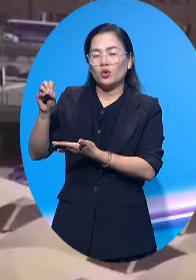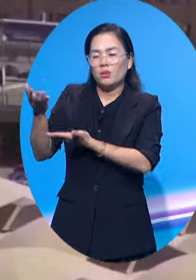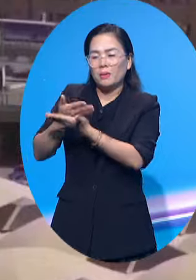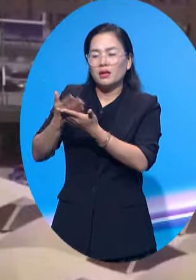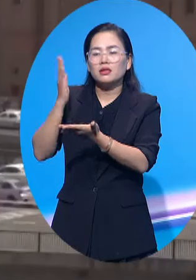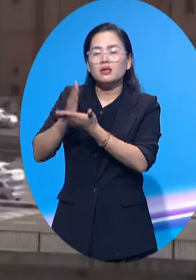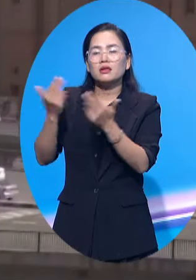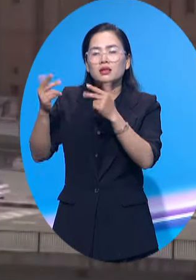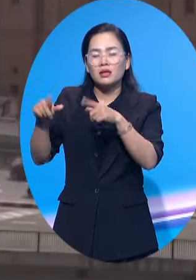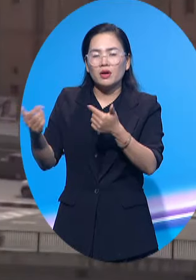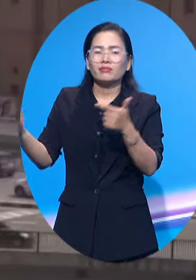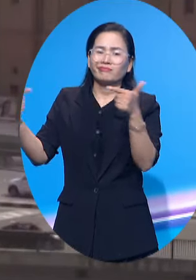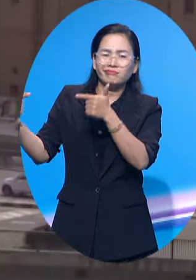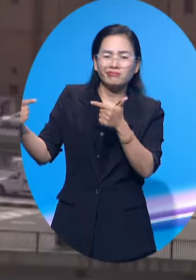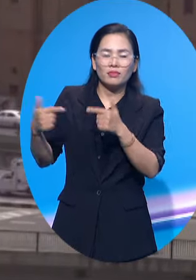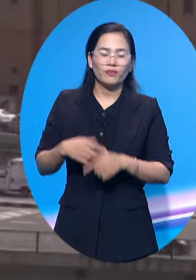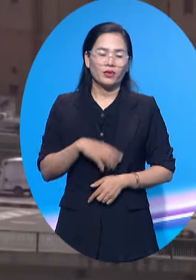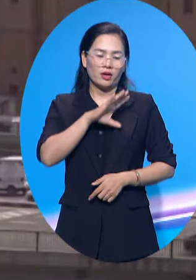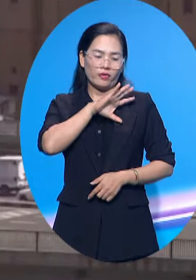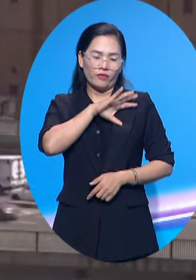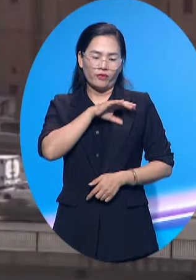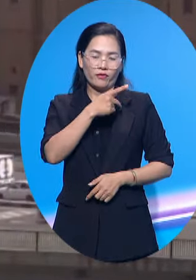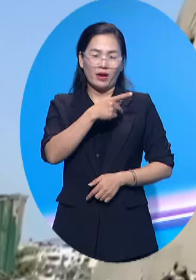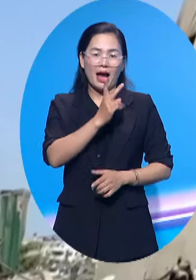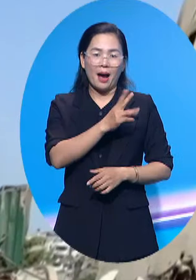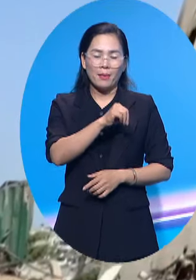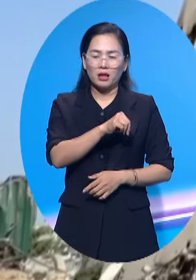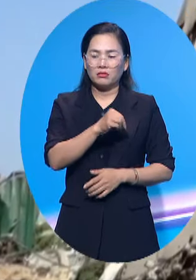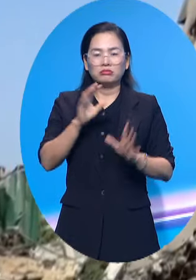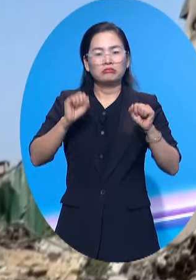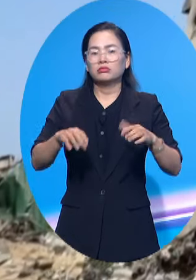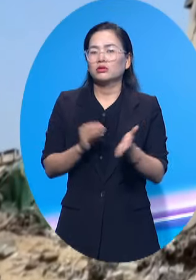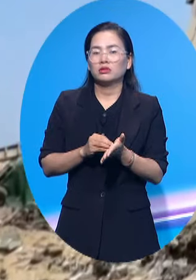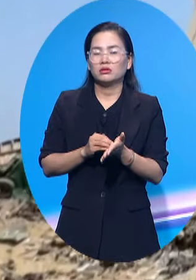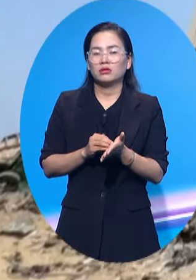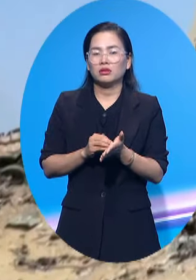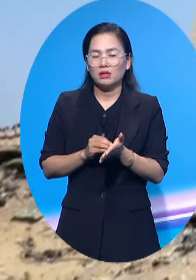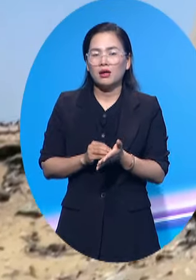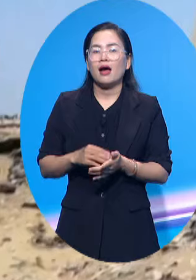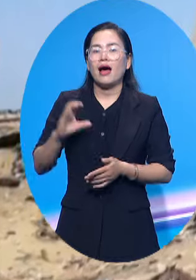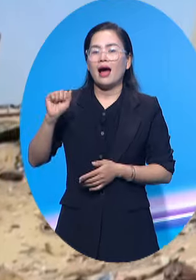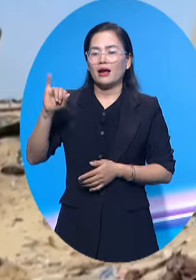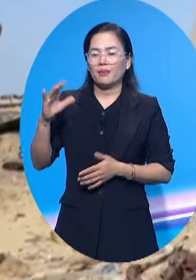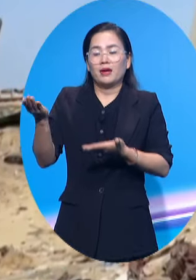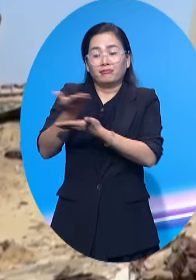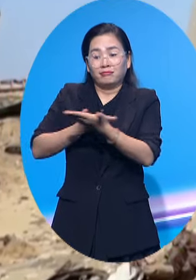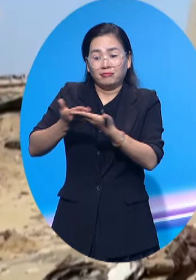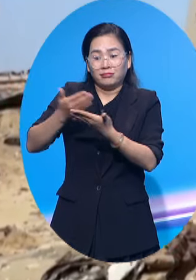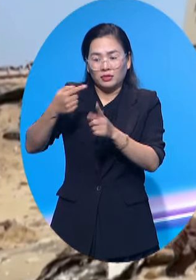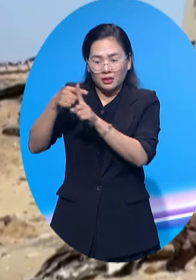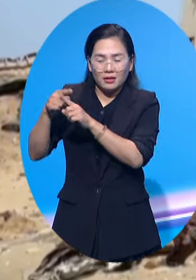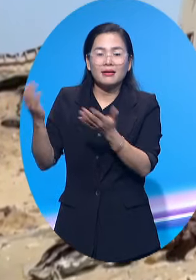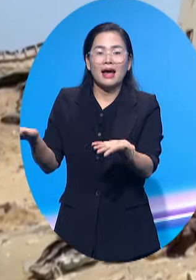4. Trong khi phe Hamas cho biết không đạt tiến triển, thì phía truyền thông Ai Cập dẫn nguồn tin báo cáo đàm phán đang có chiều hướng tích